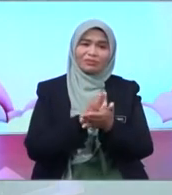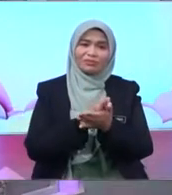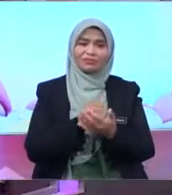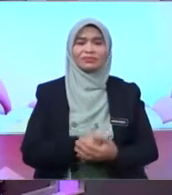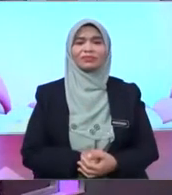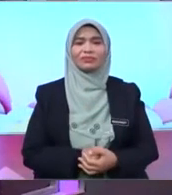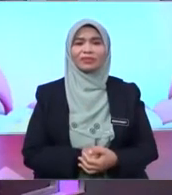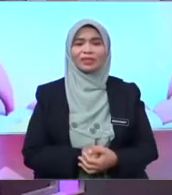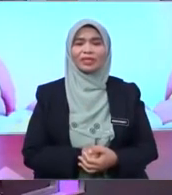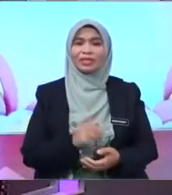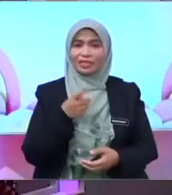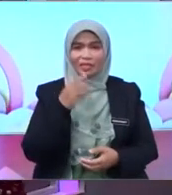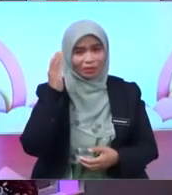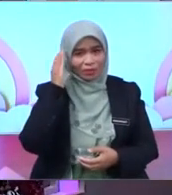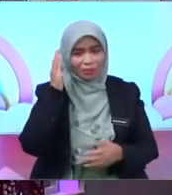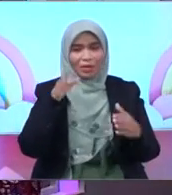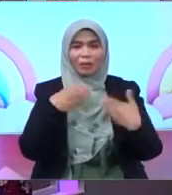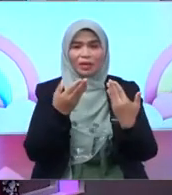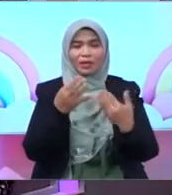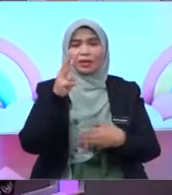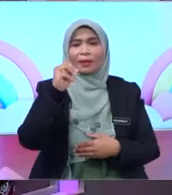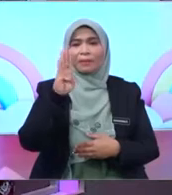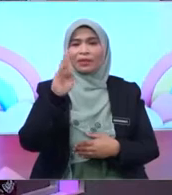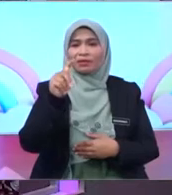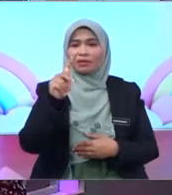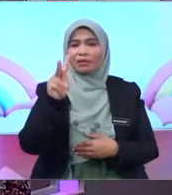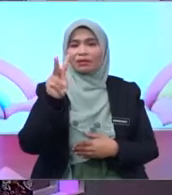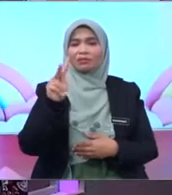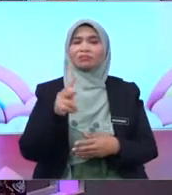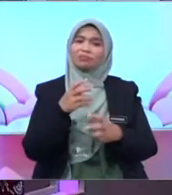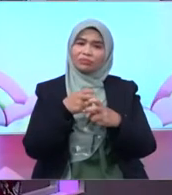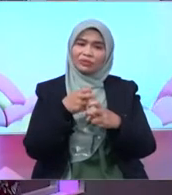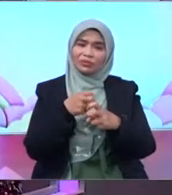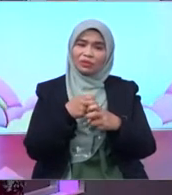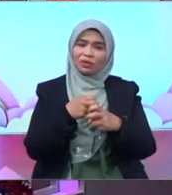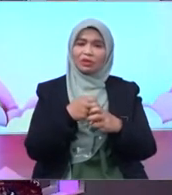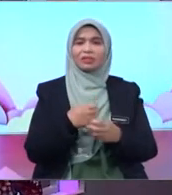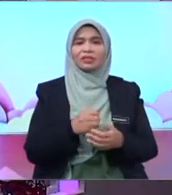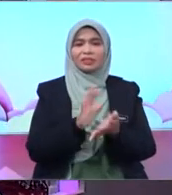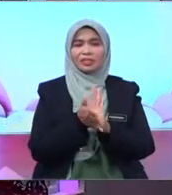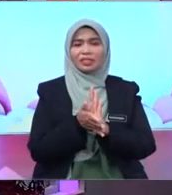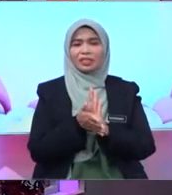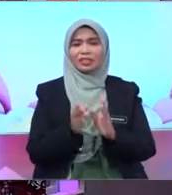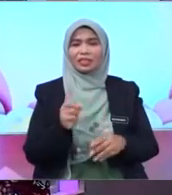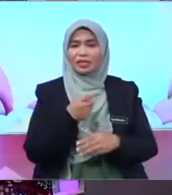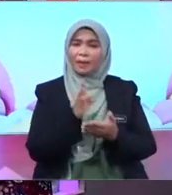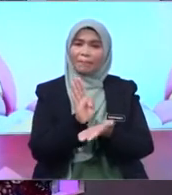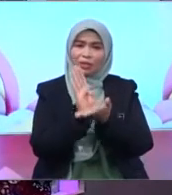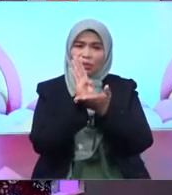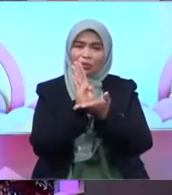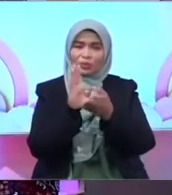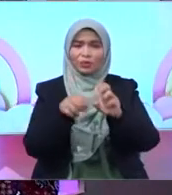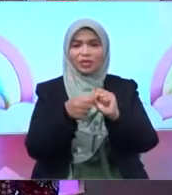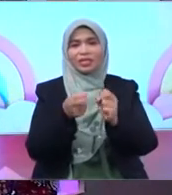tahu ke kangen murid berkeperluan khas kita boleh mengungkit membantu supaya meringankan ia pergi ke